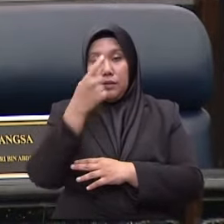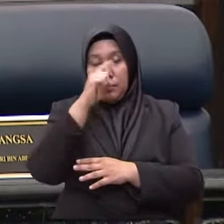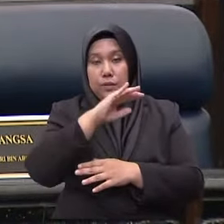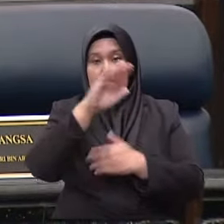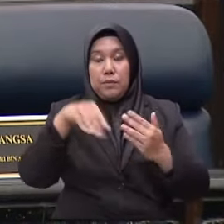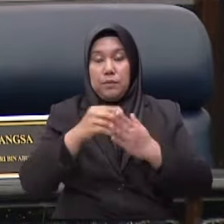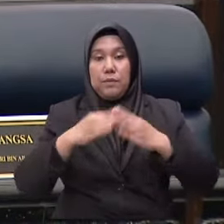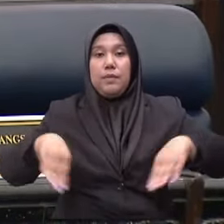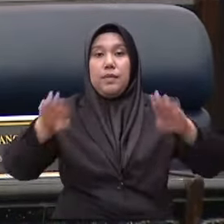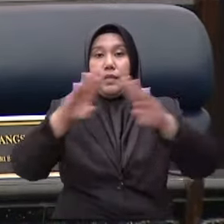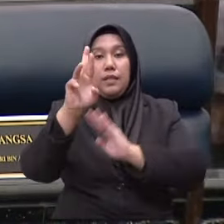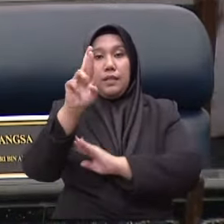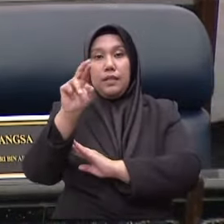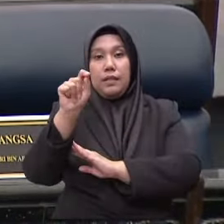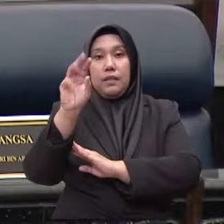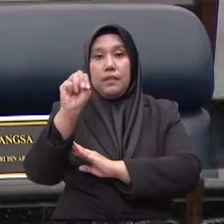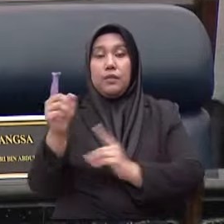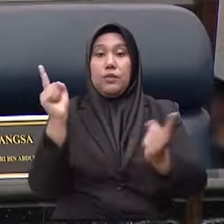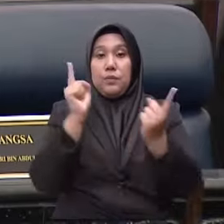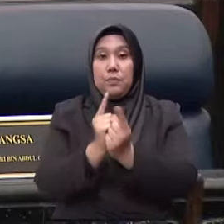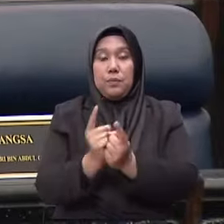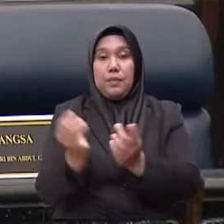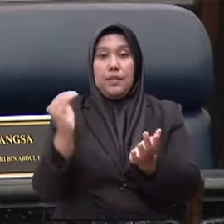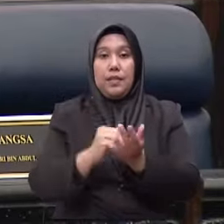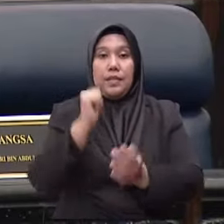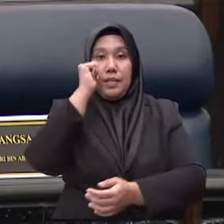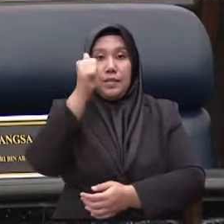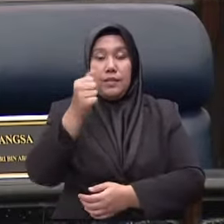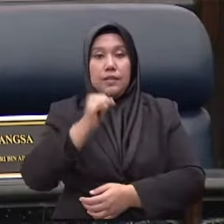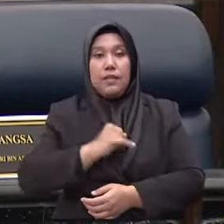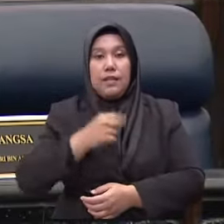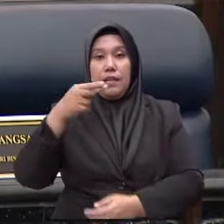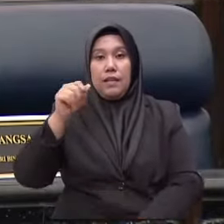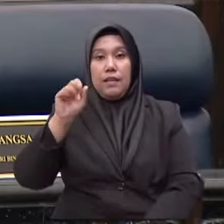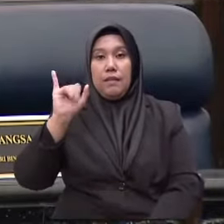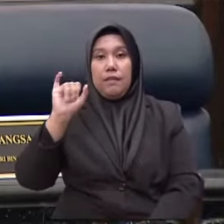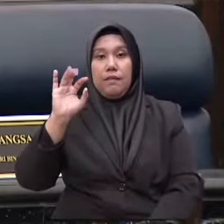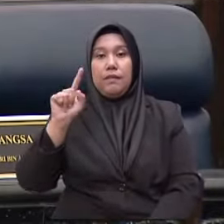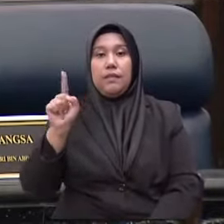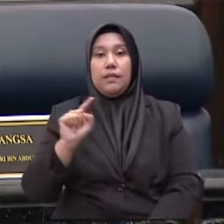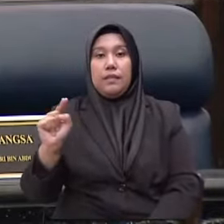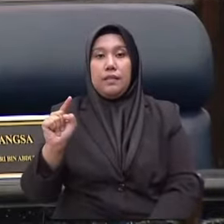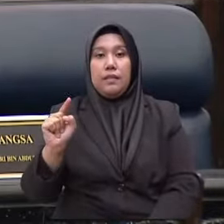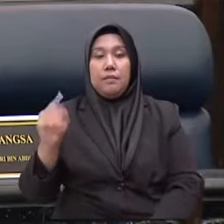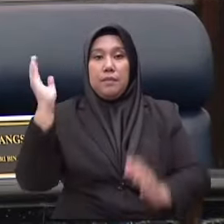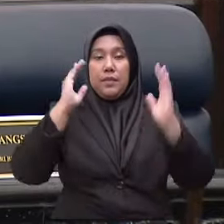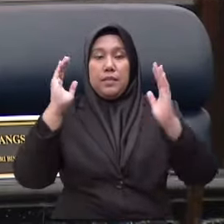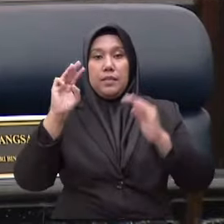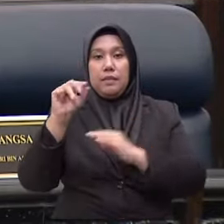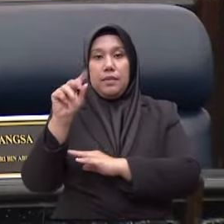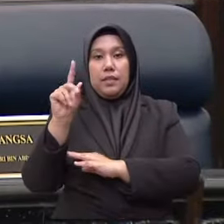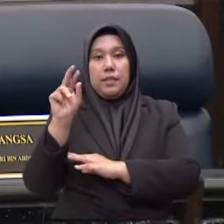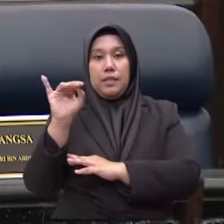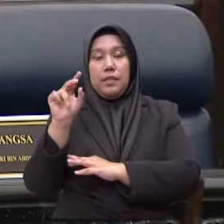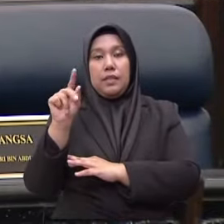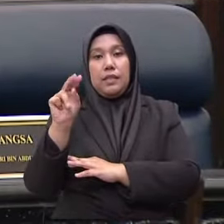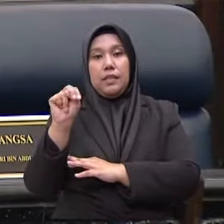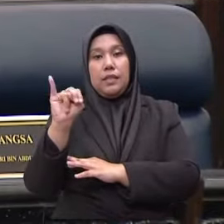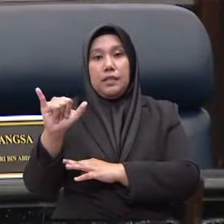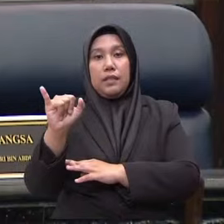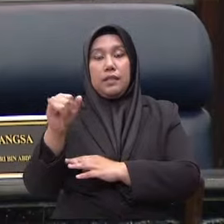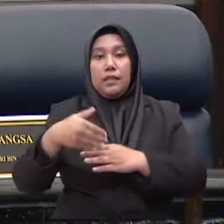jumlah a daripada keerisan melalui penyelungan dan penyeludupan yang menyebabkan rakyat yang memerlukan tidak dapat